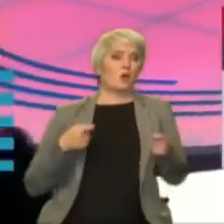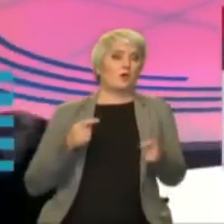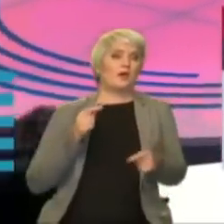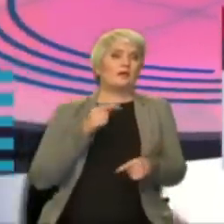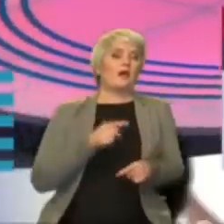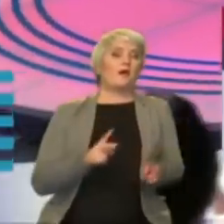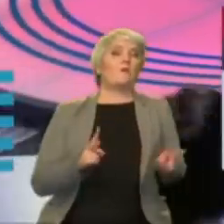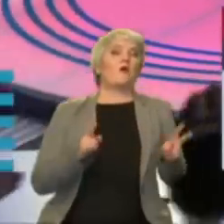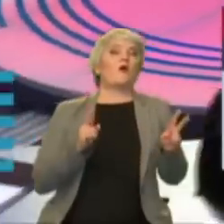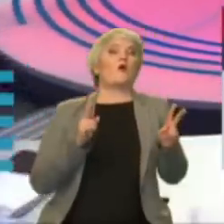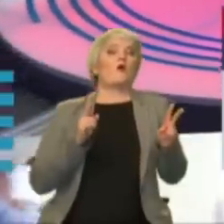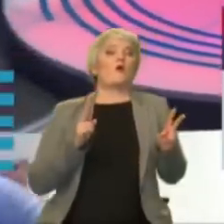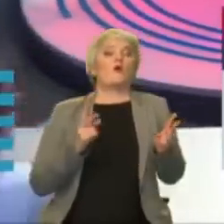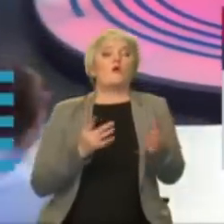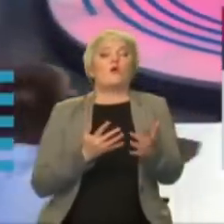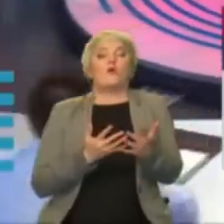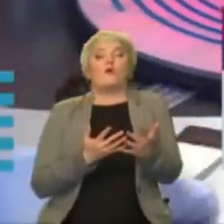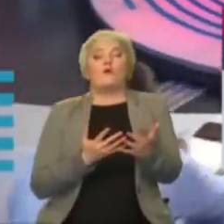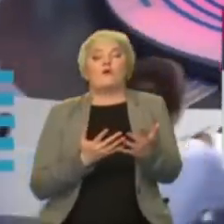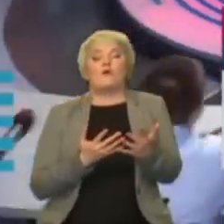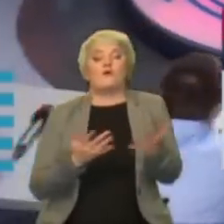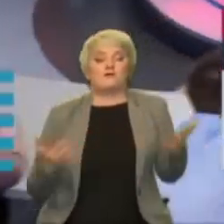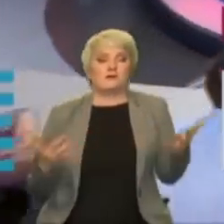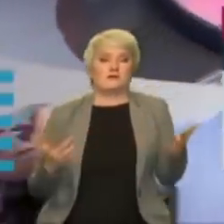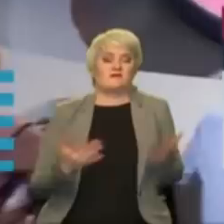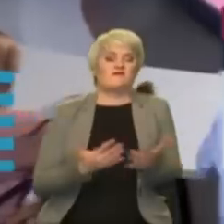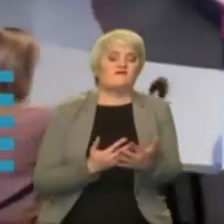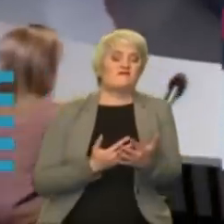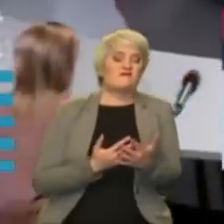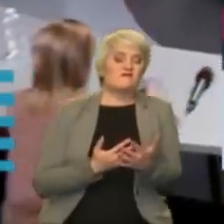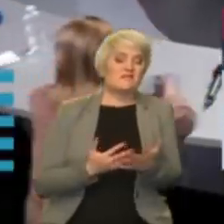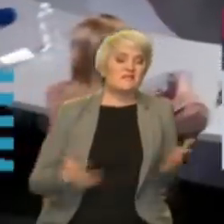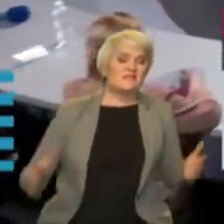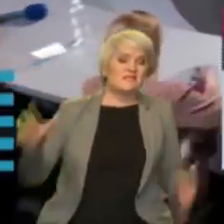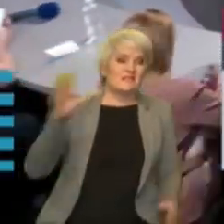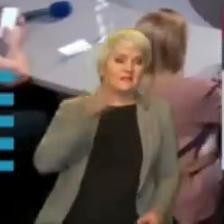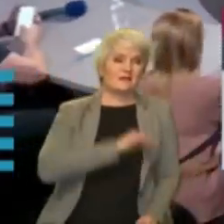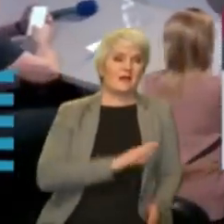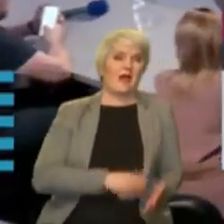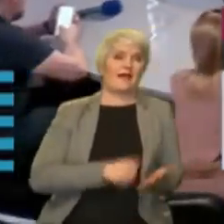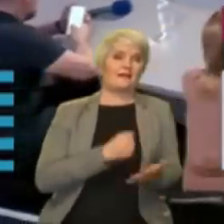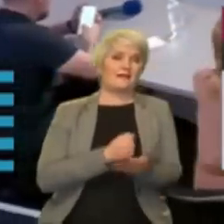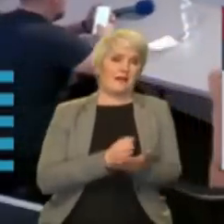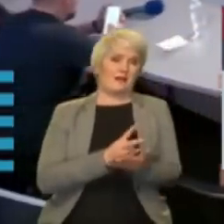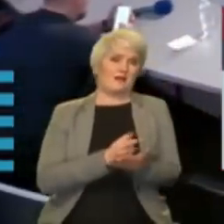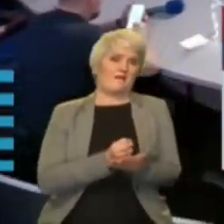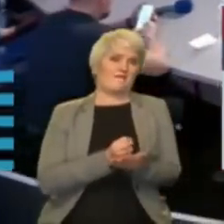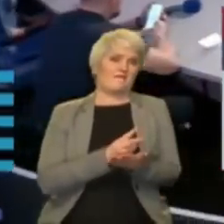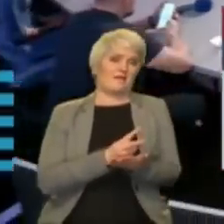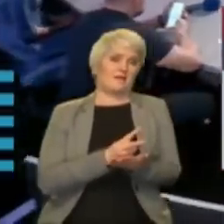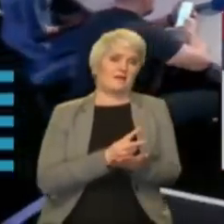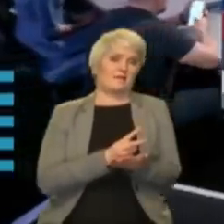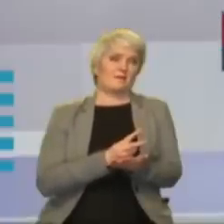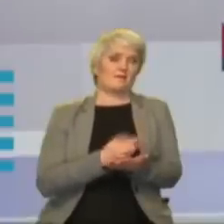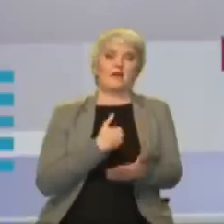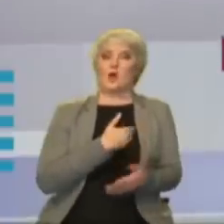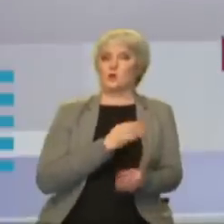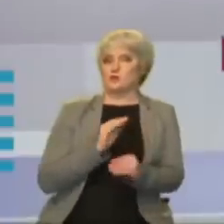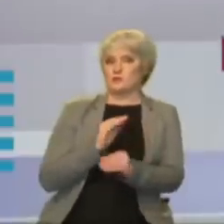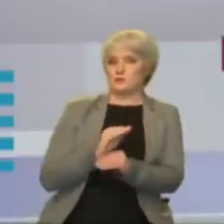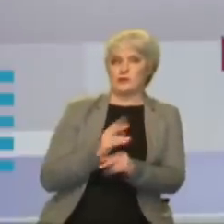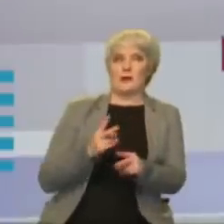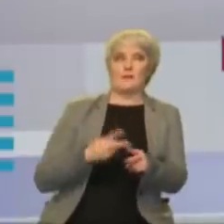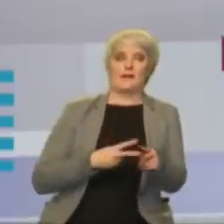кого тільки не подивись, майже всі є кандидатами на виліт. Коли я просто хочу репліку сказати, щоб